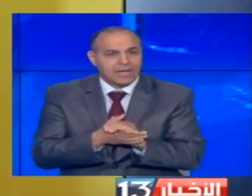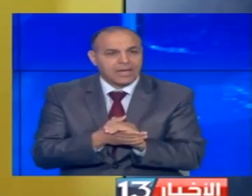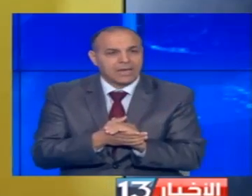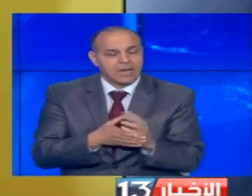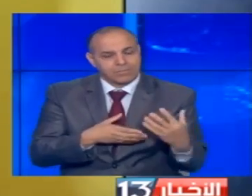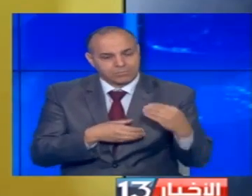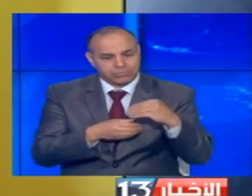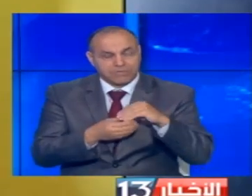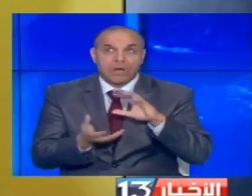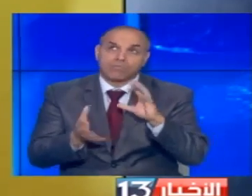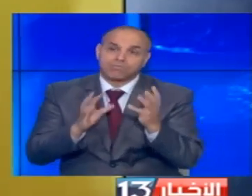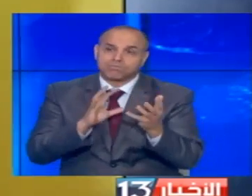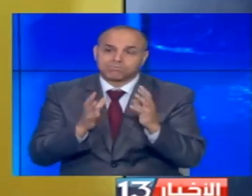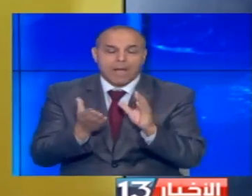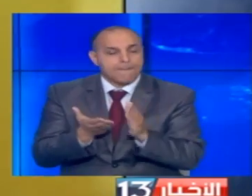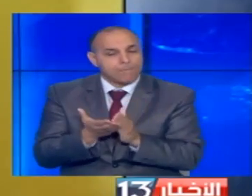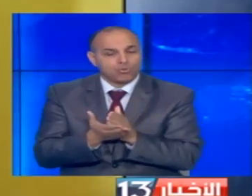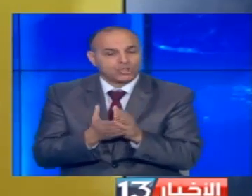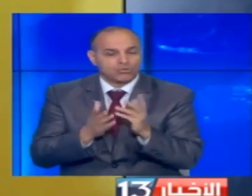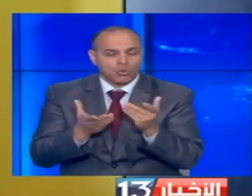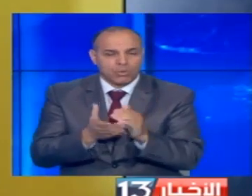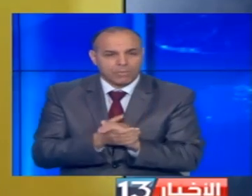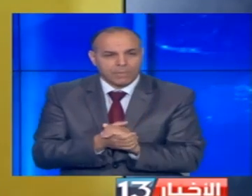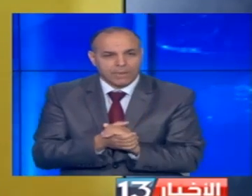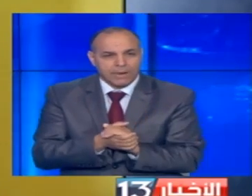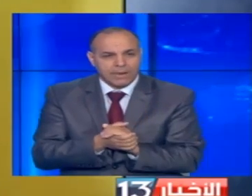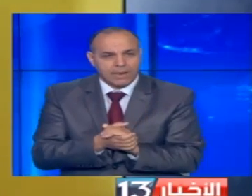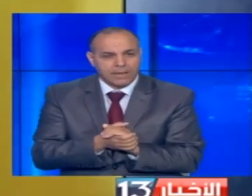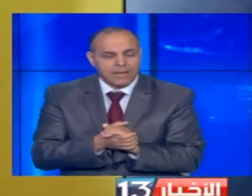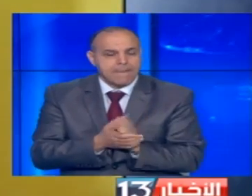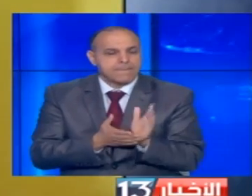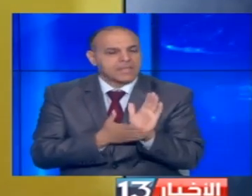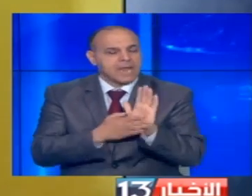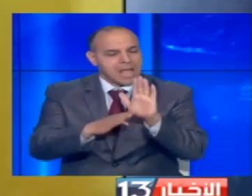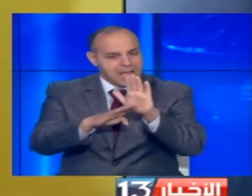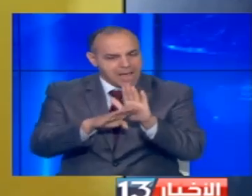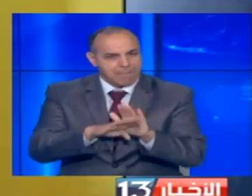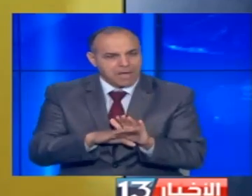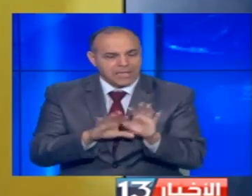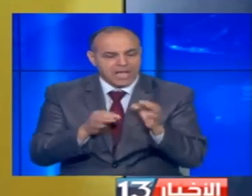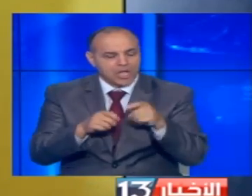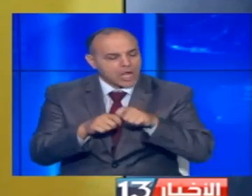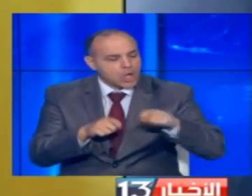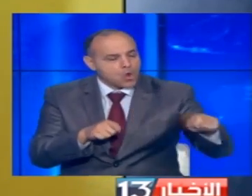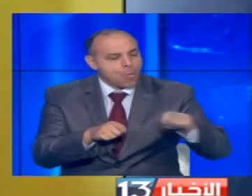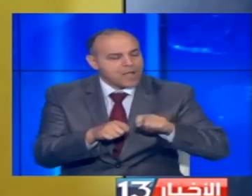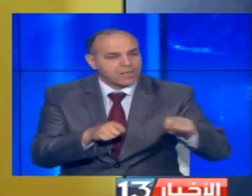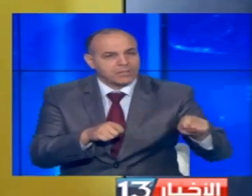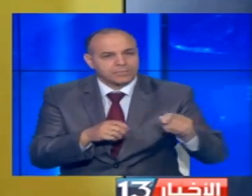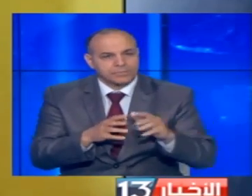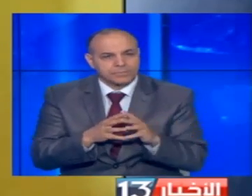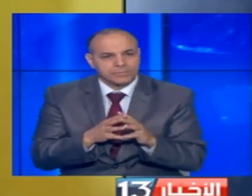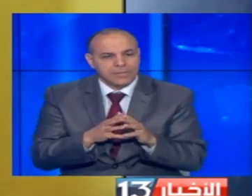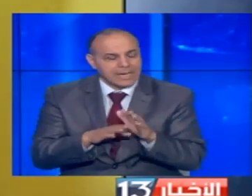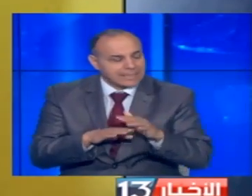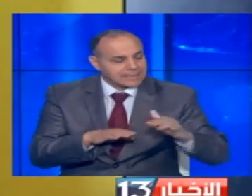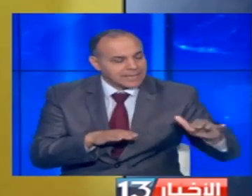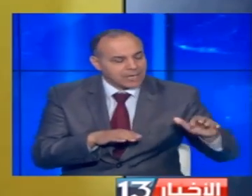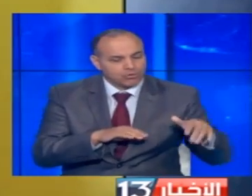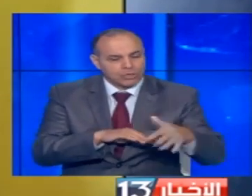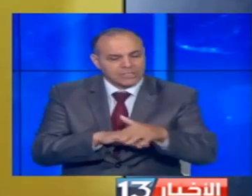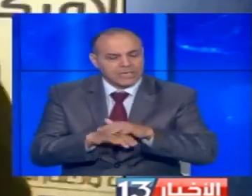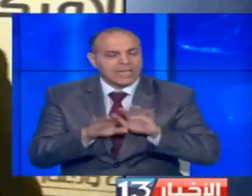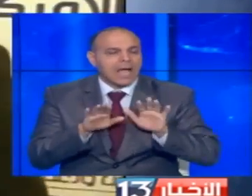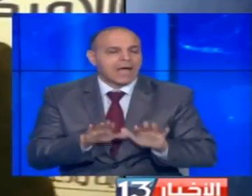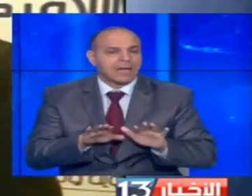مع التغيرات المناخيه مشروع يتمثل في حمايه 10 كيلومتر من سواحل جزيره